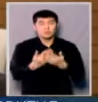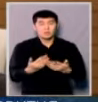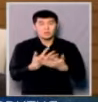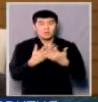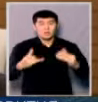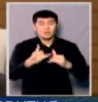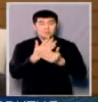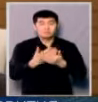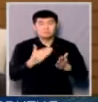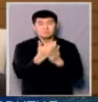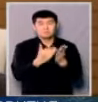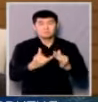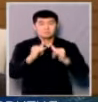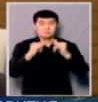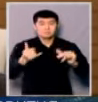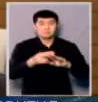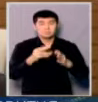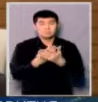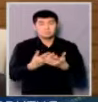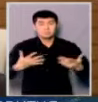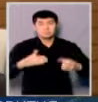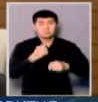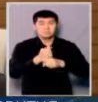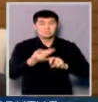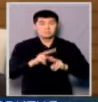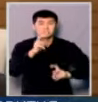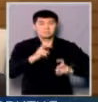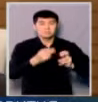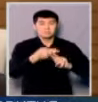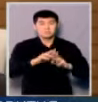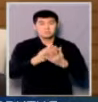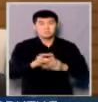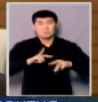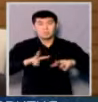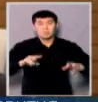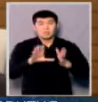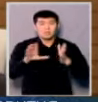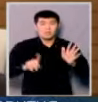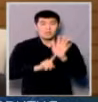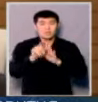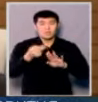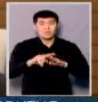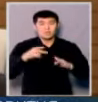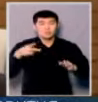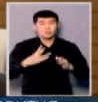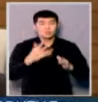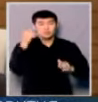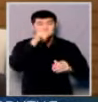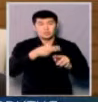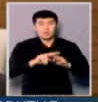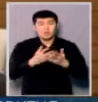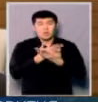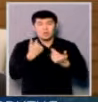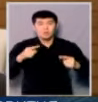действуют различные программы развития секторов топливно-энергетического комплекса, в Министерстве энергетики, начиная с 2014 года, до сих пор